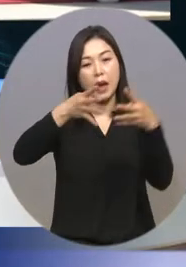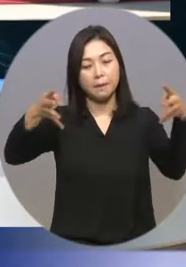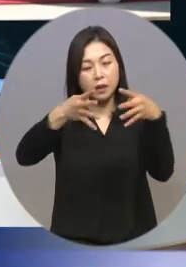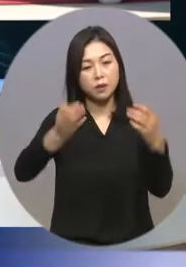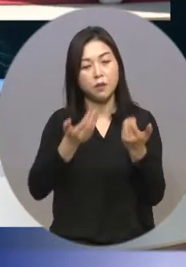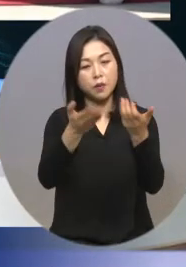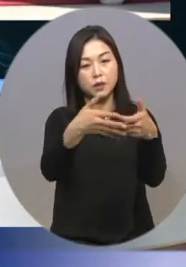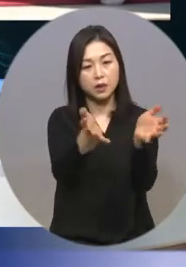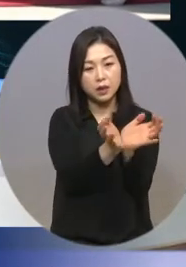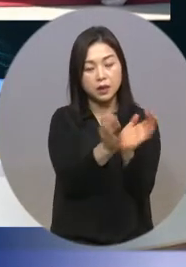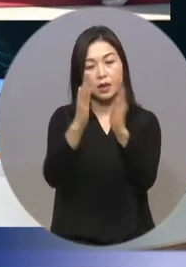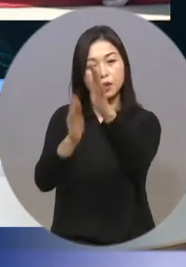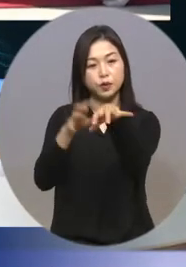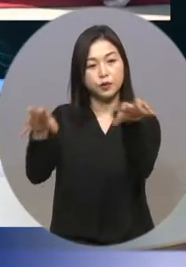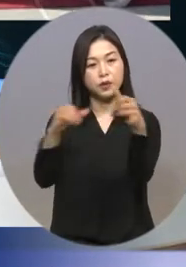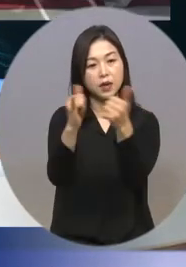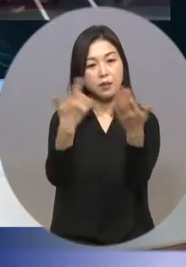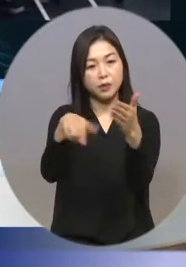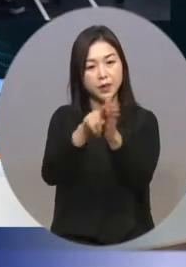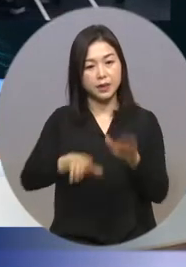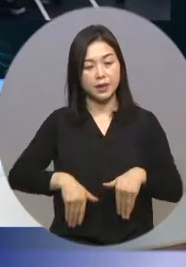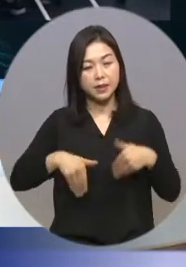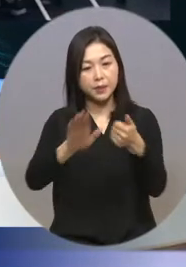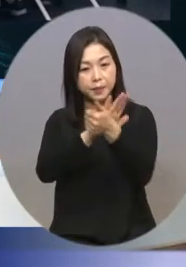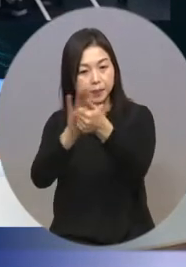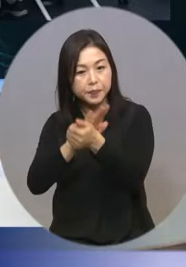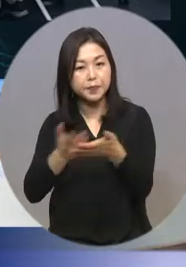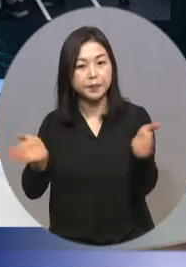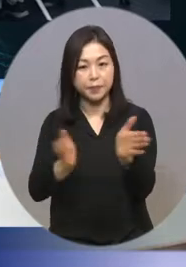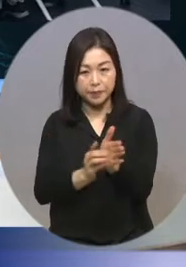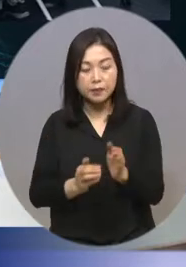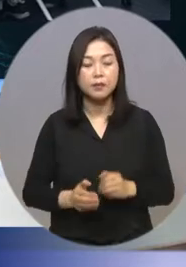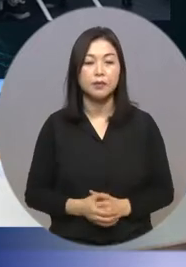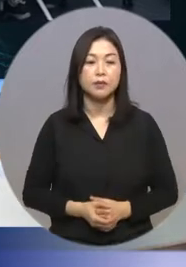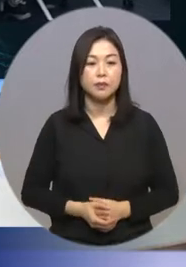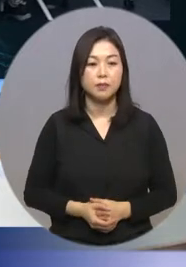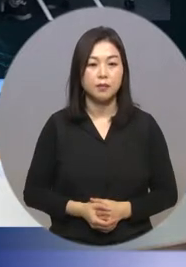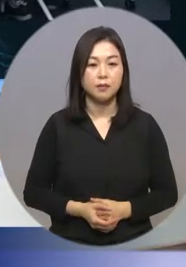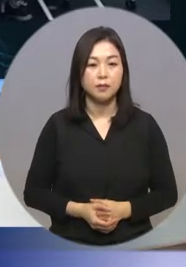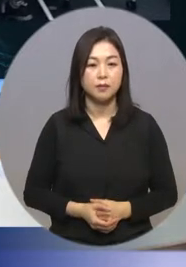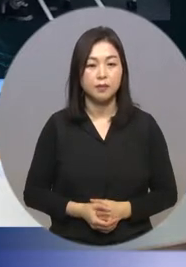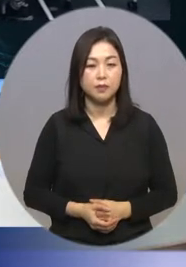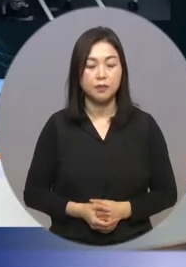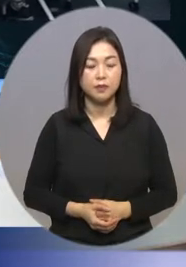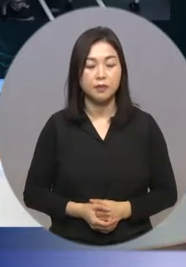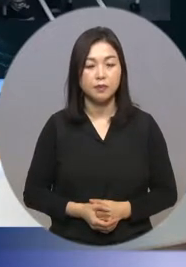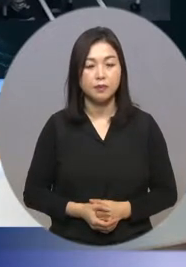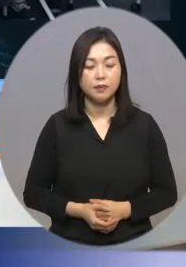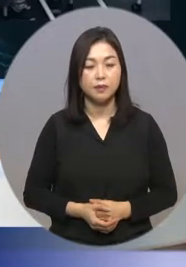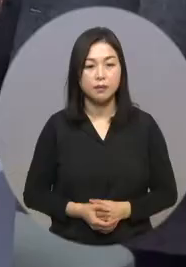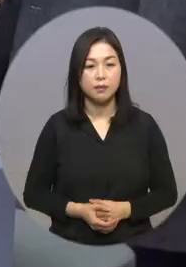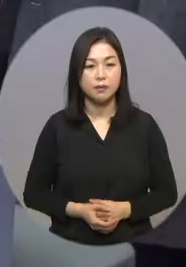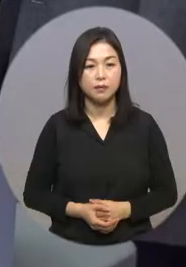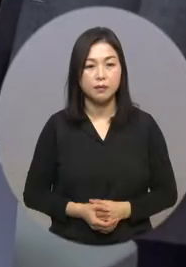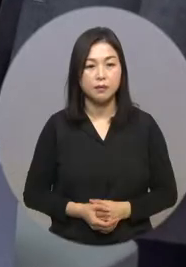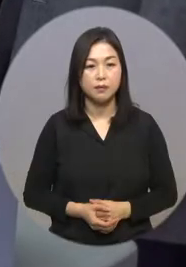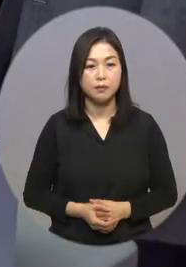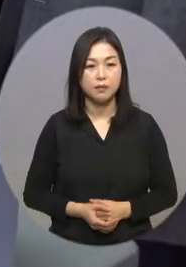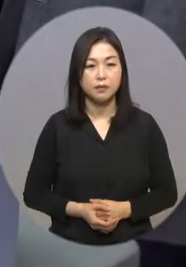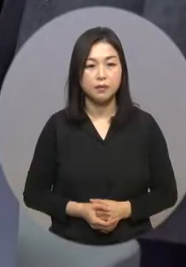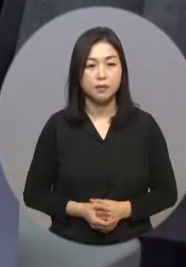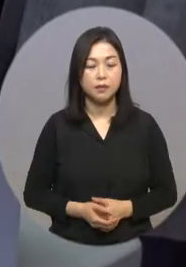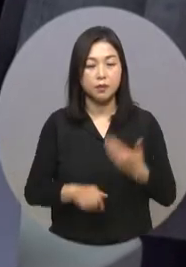봉사단의 이웃을 위한 따뜻한 온정의 손길을 전했습니다 정성 기자가 보도합니다 지난